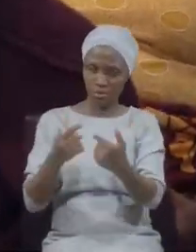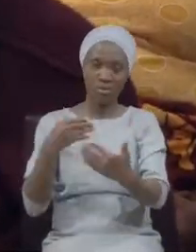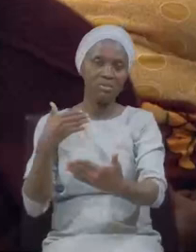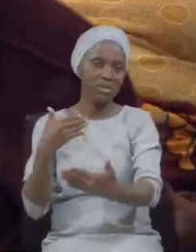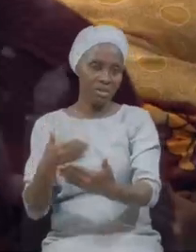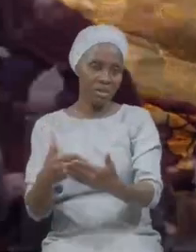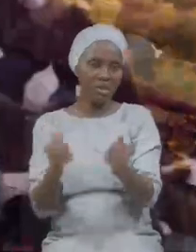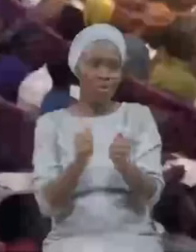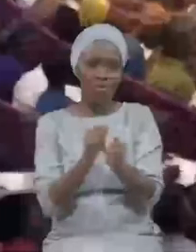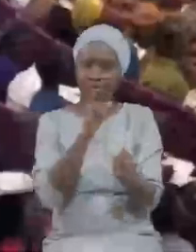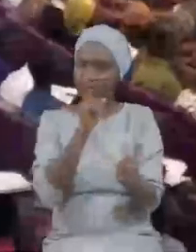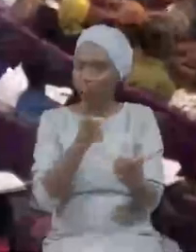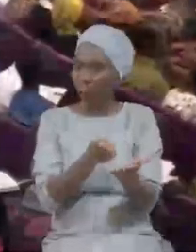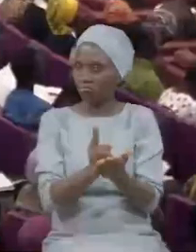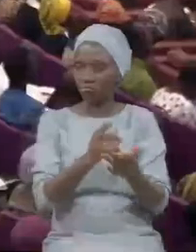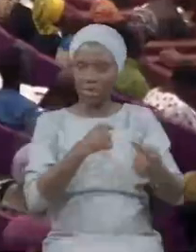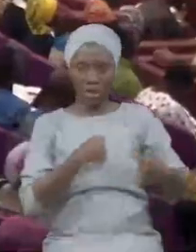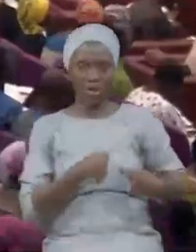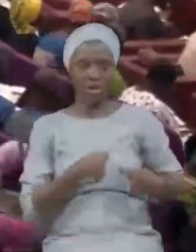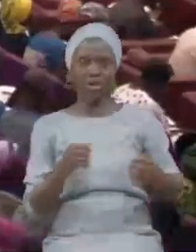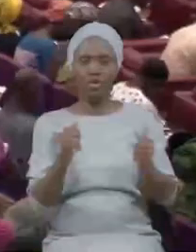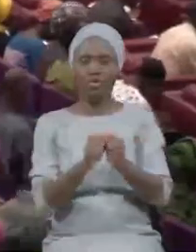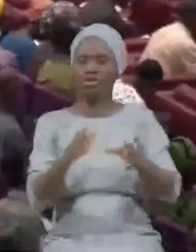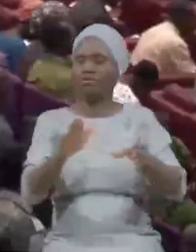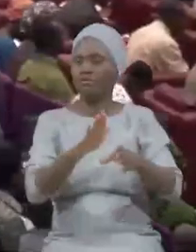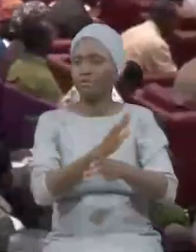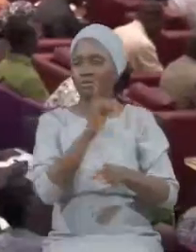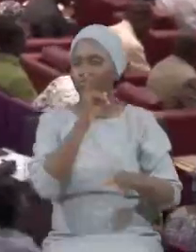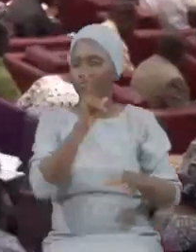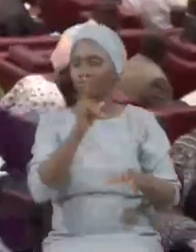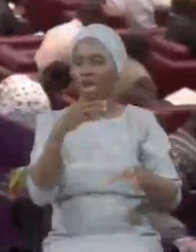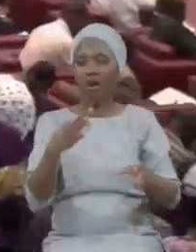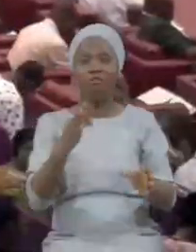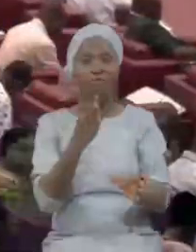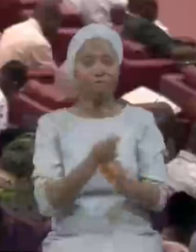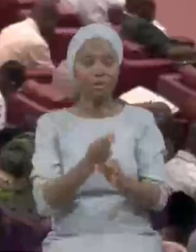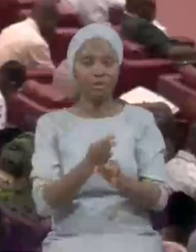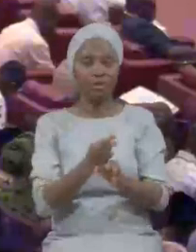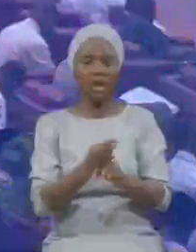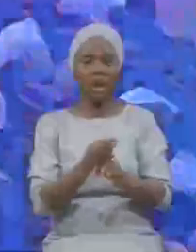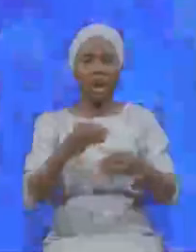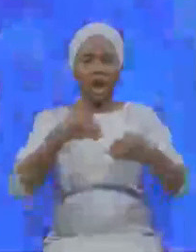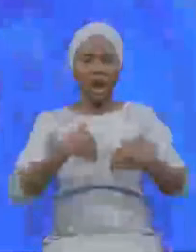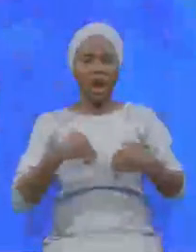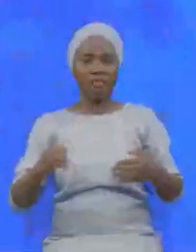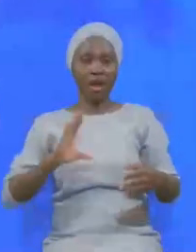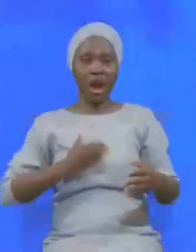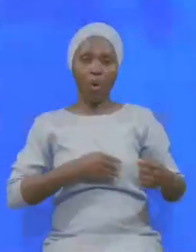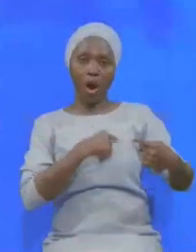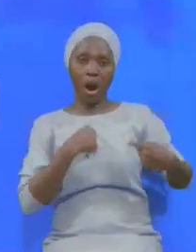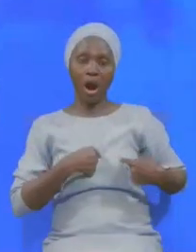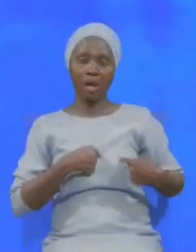approchons-nous avec un cœur sincère dans la plénitude de la foi. Les cœurs purifiés d'une